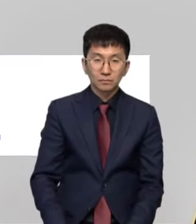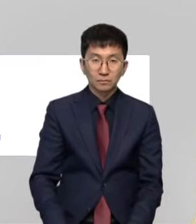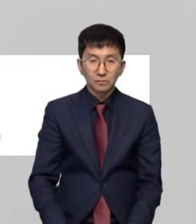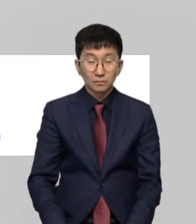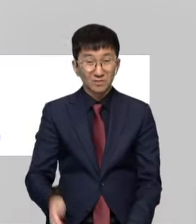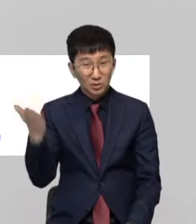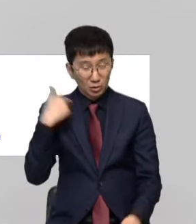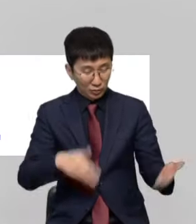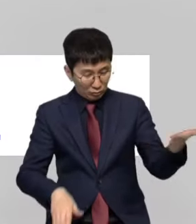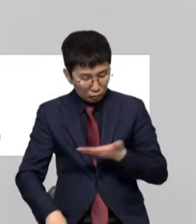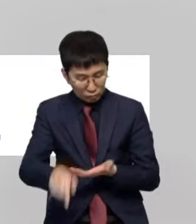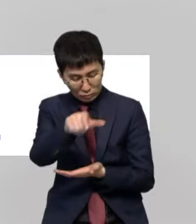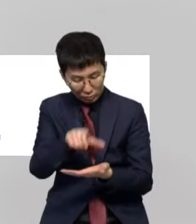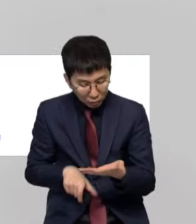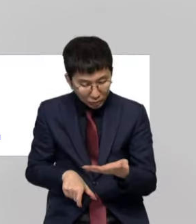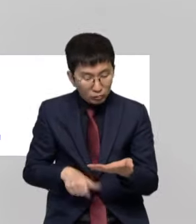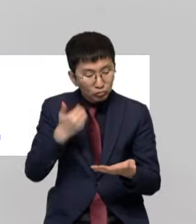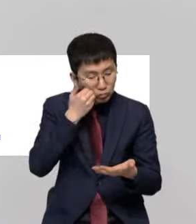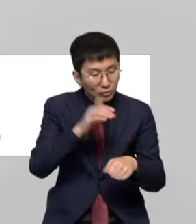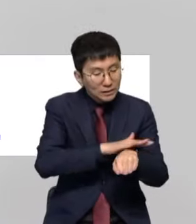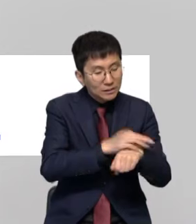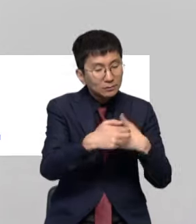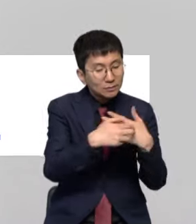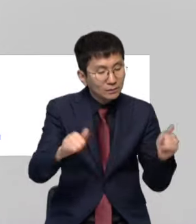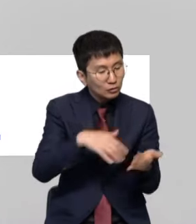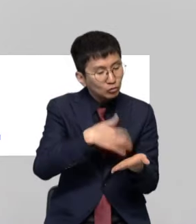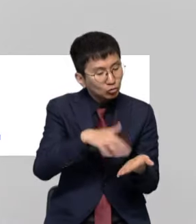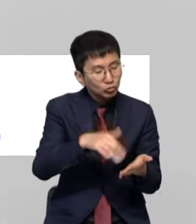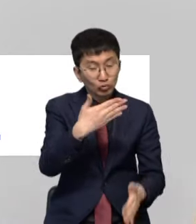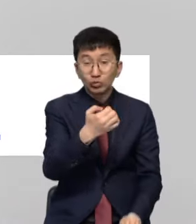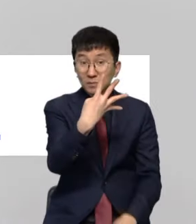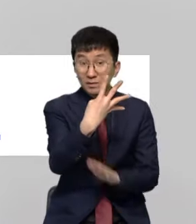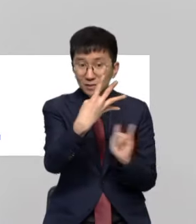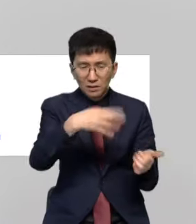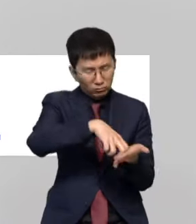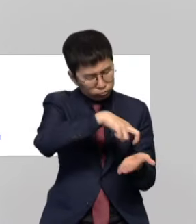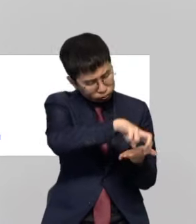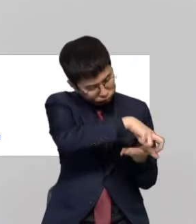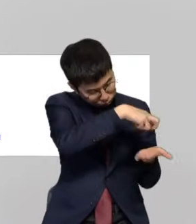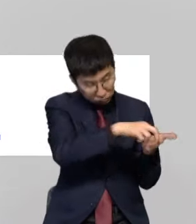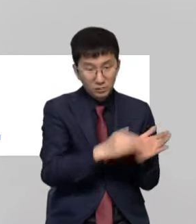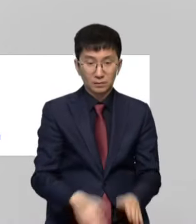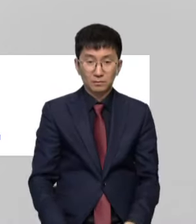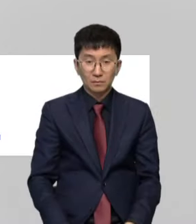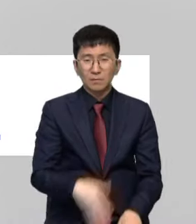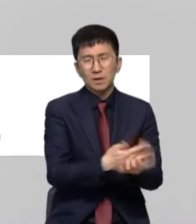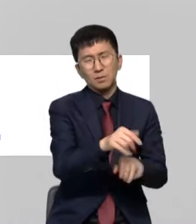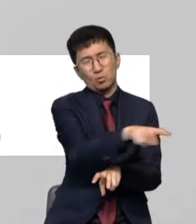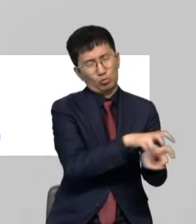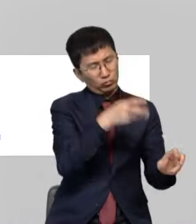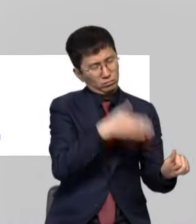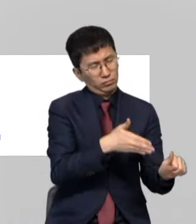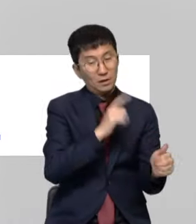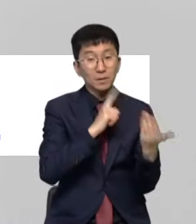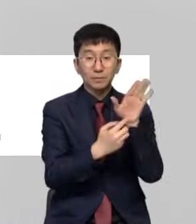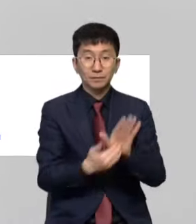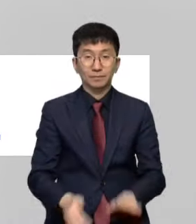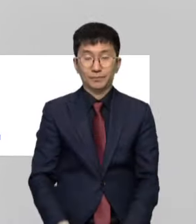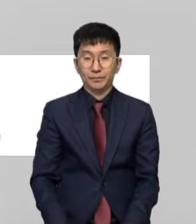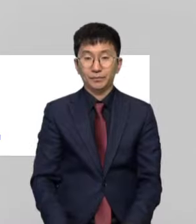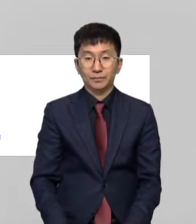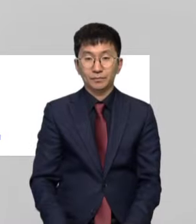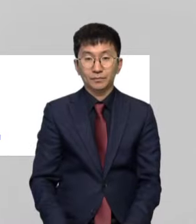그 대표 명단에 올랐던 전공의들에게 보냈어요. 이 받은 문자를 동료들에게 공유해달라 이렇게